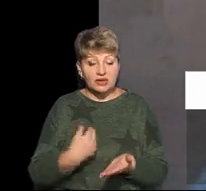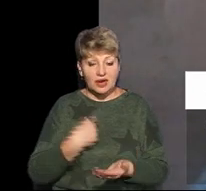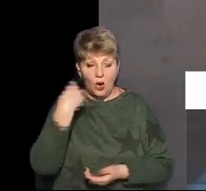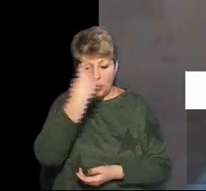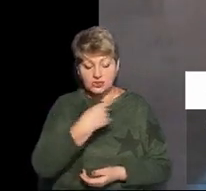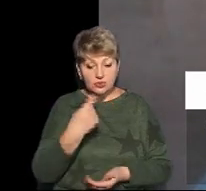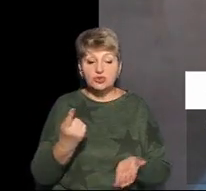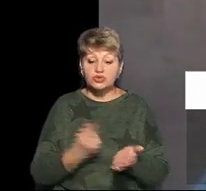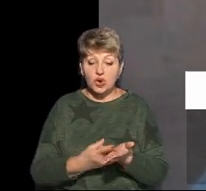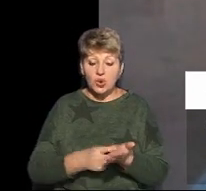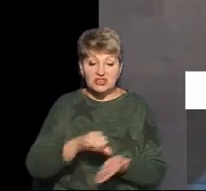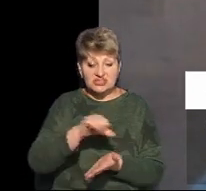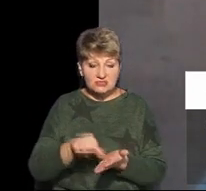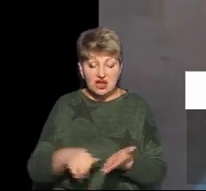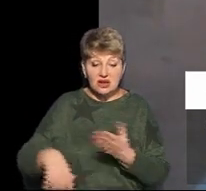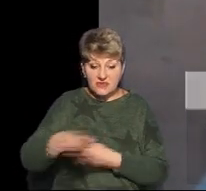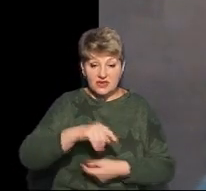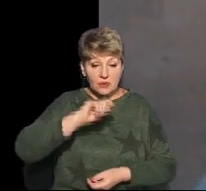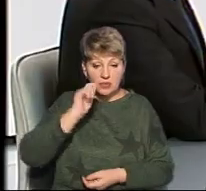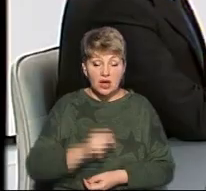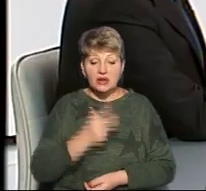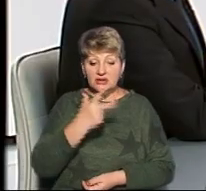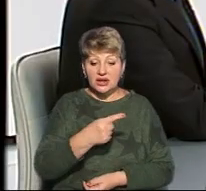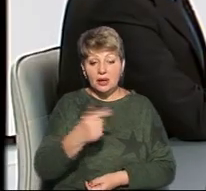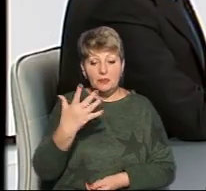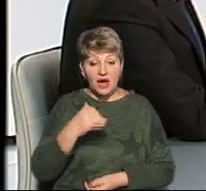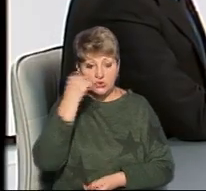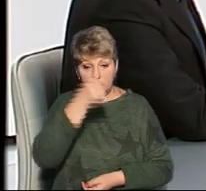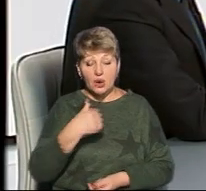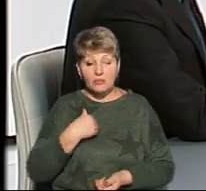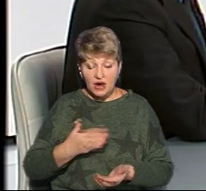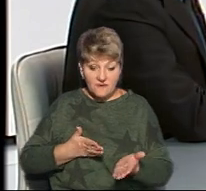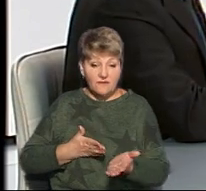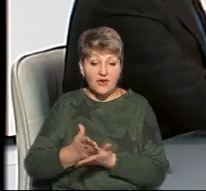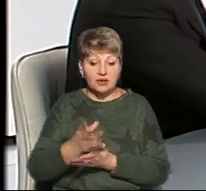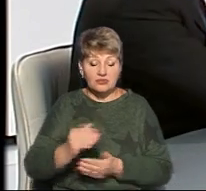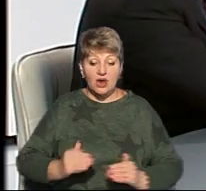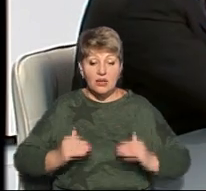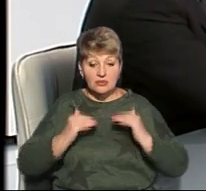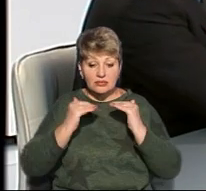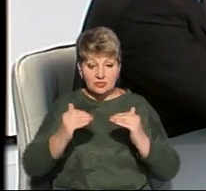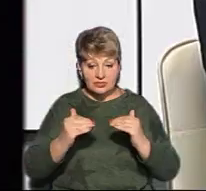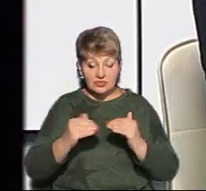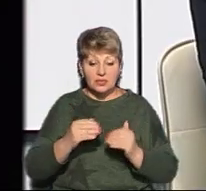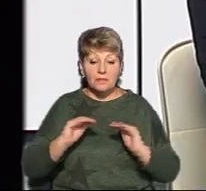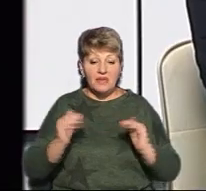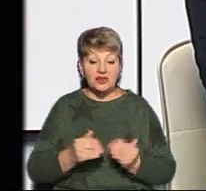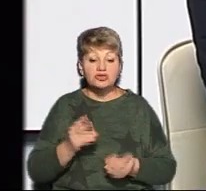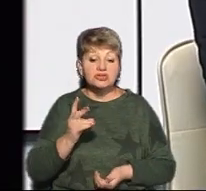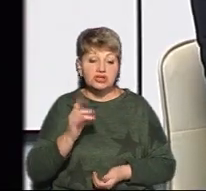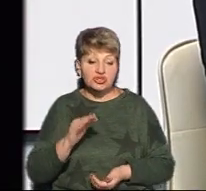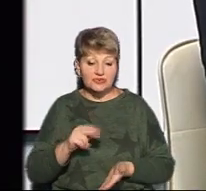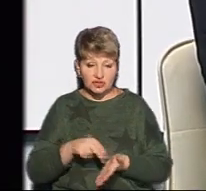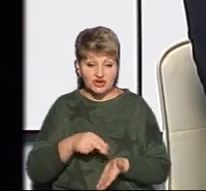докажу Смілі і всій Україні, що 3, максимум 5 років, і ми вийдемо на величину тарифа менше, ніж Черкаса. Пане Станіславе,